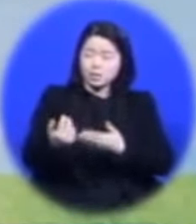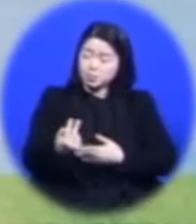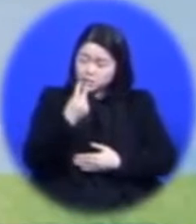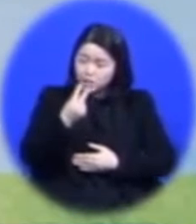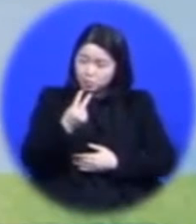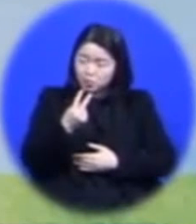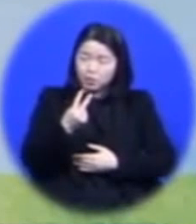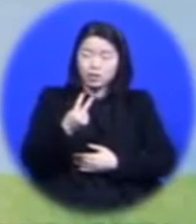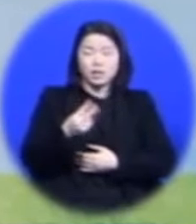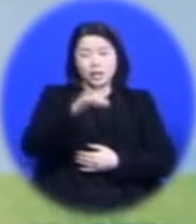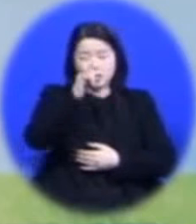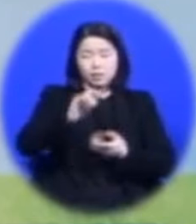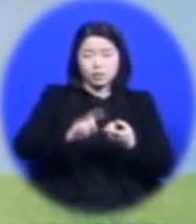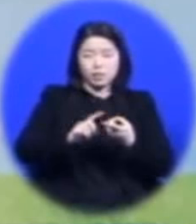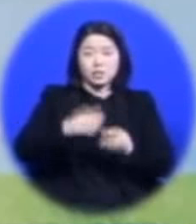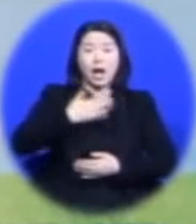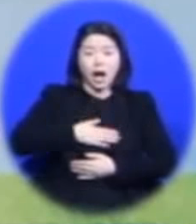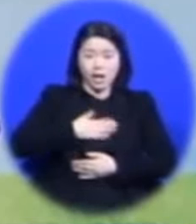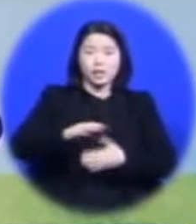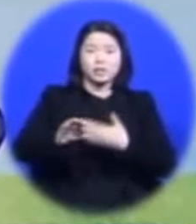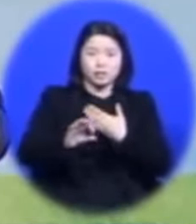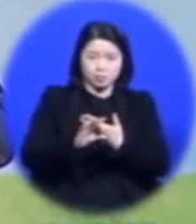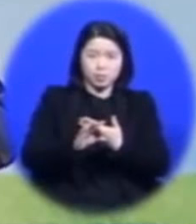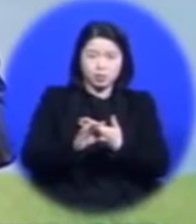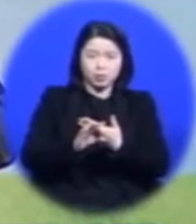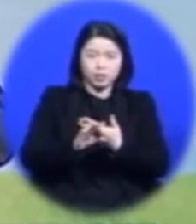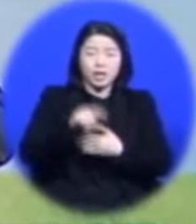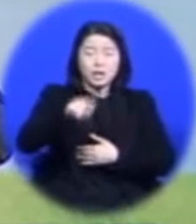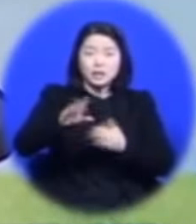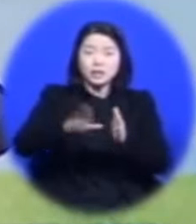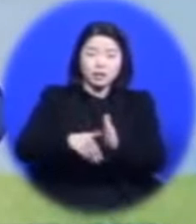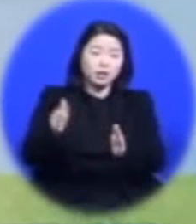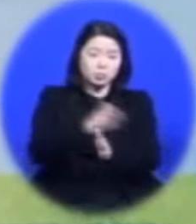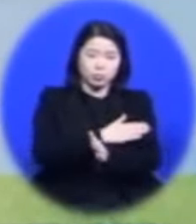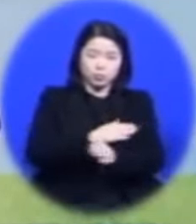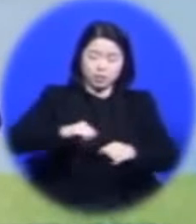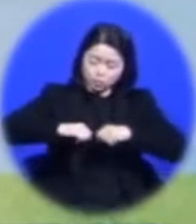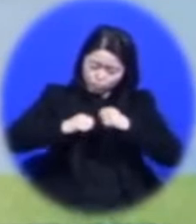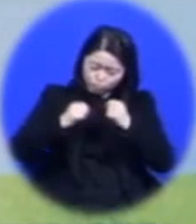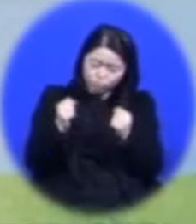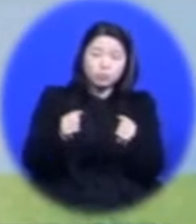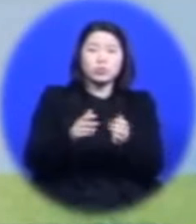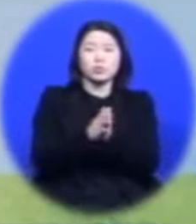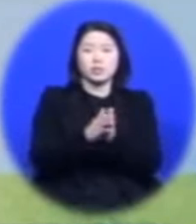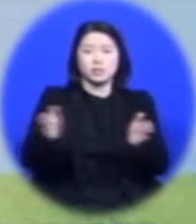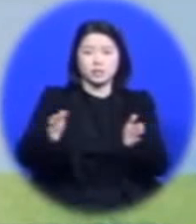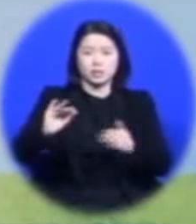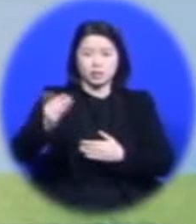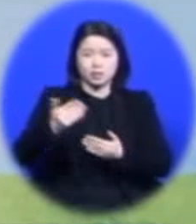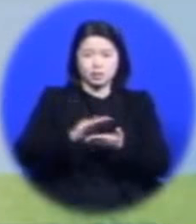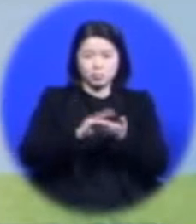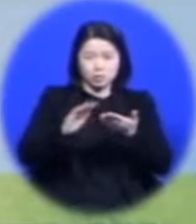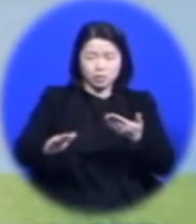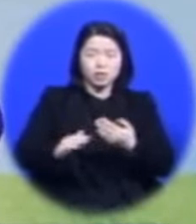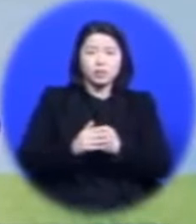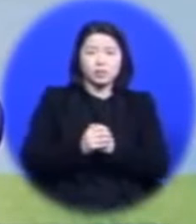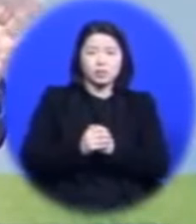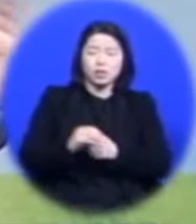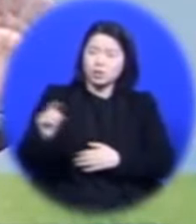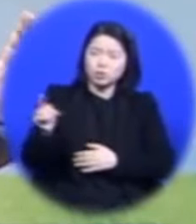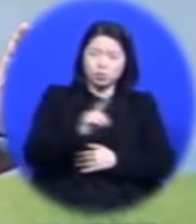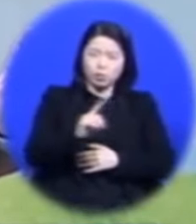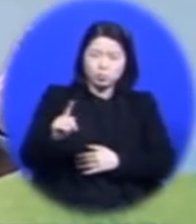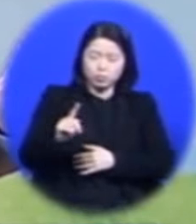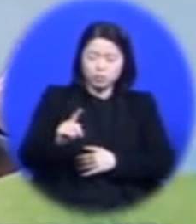것을 알게 됐다면 그때부터는 이제 순종이 시작이 되는 겁니다 도무지